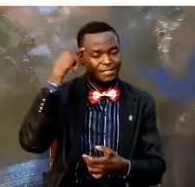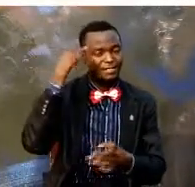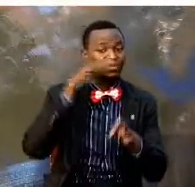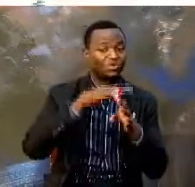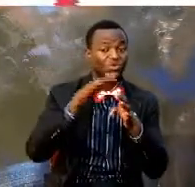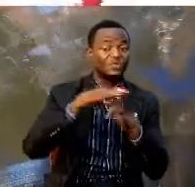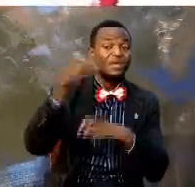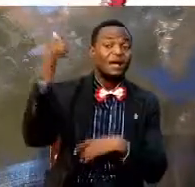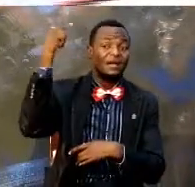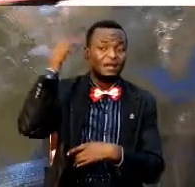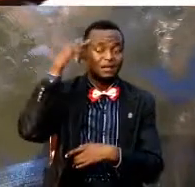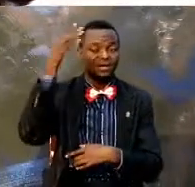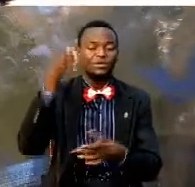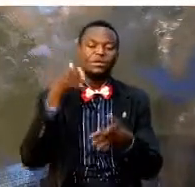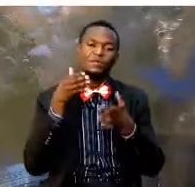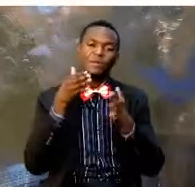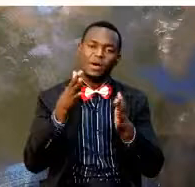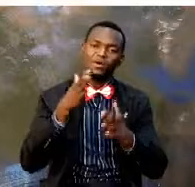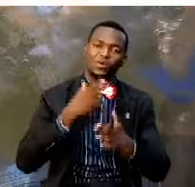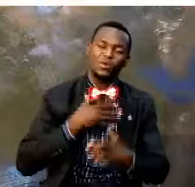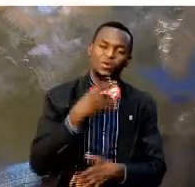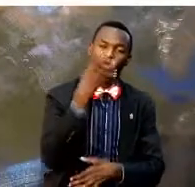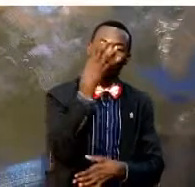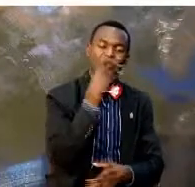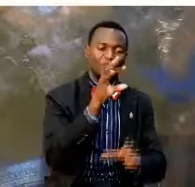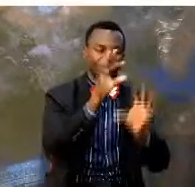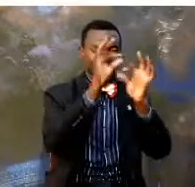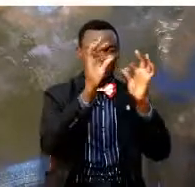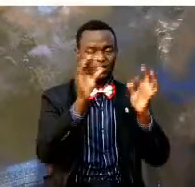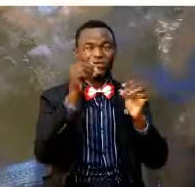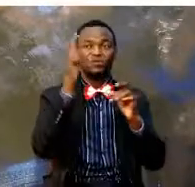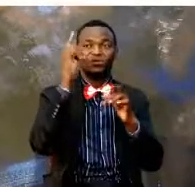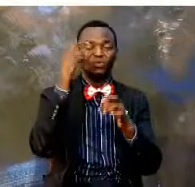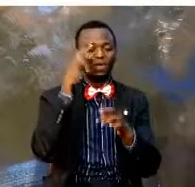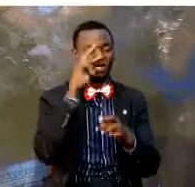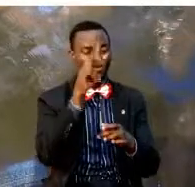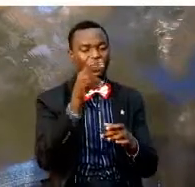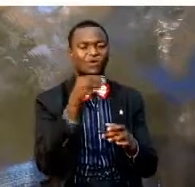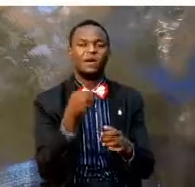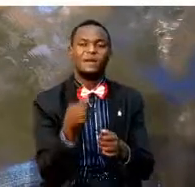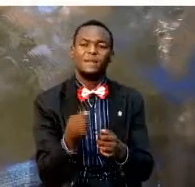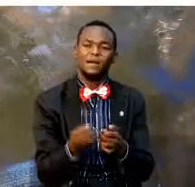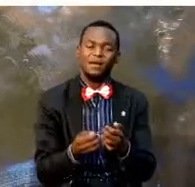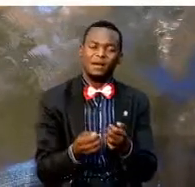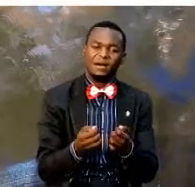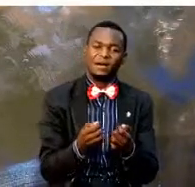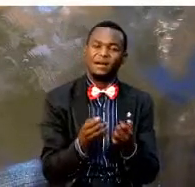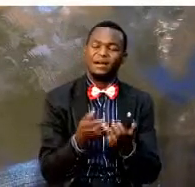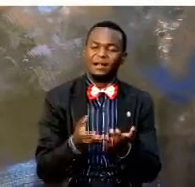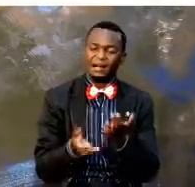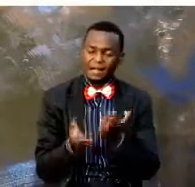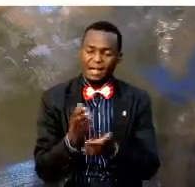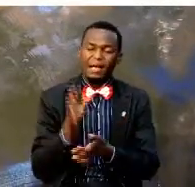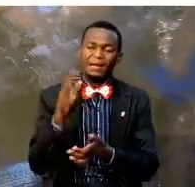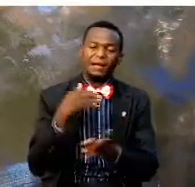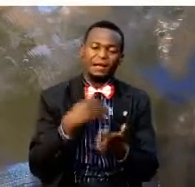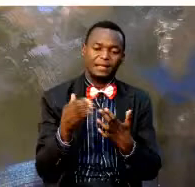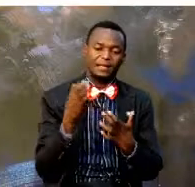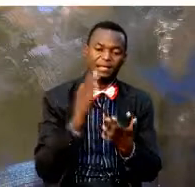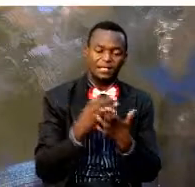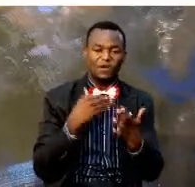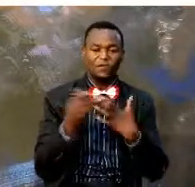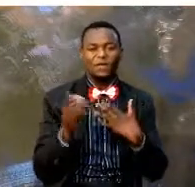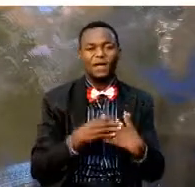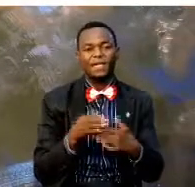hiyo, na tuna upande wetu Roho Mtakatifu tulioona ya kwamba ndiye garantii dhamana yetu katika kufanya maamuzi,